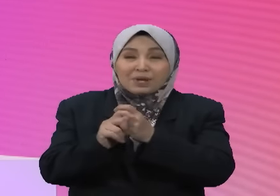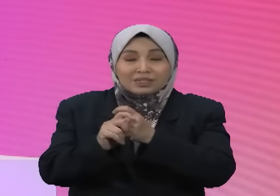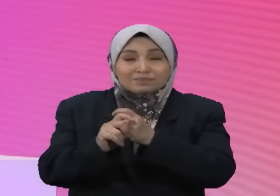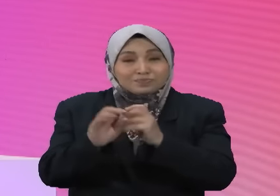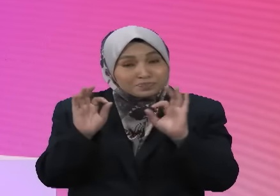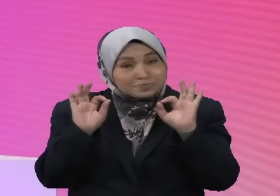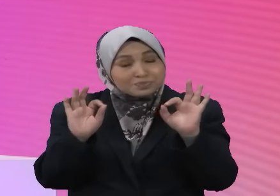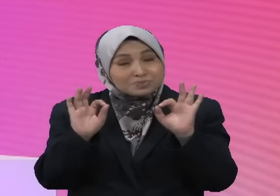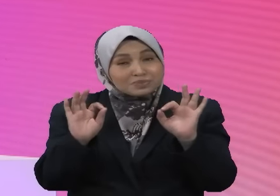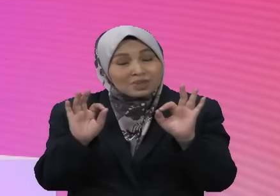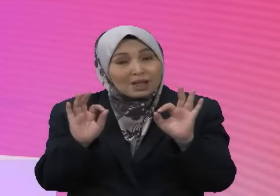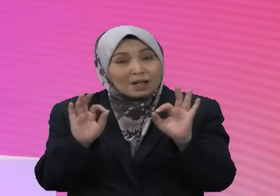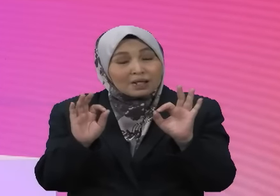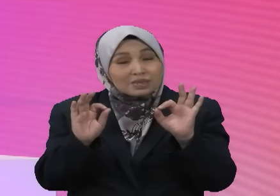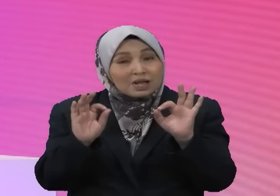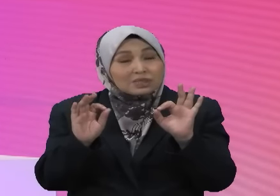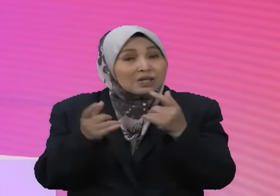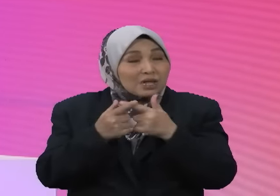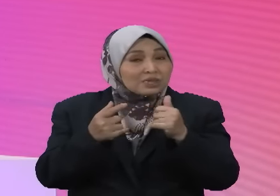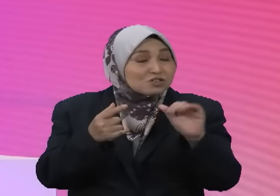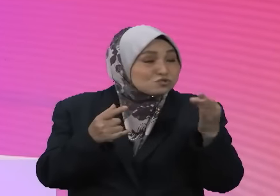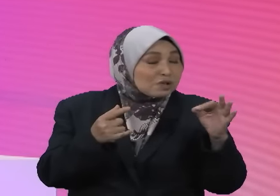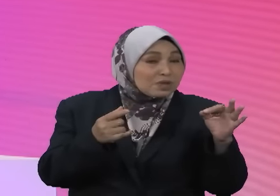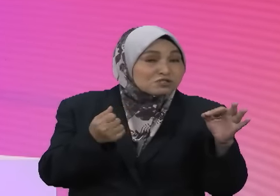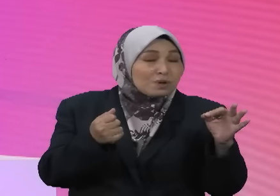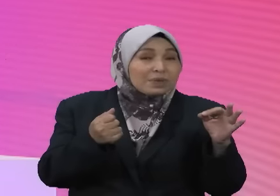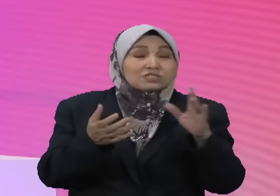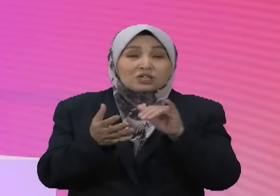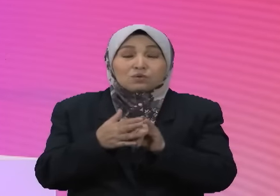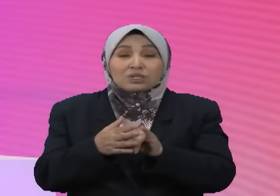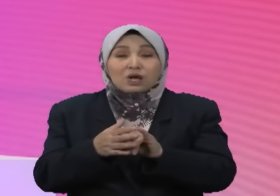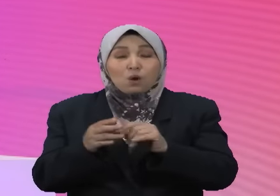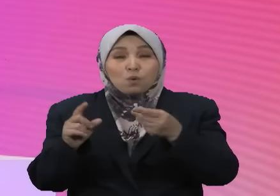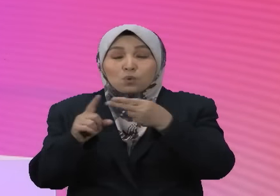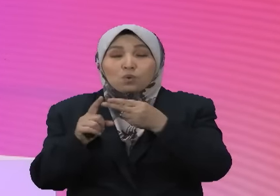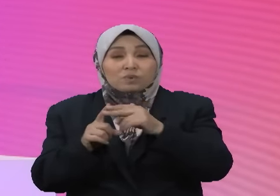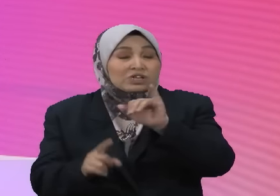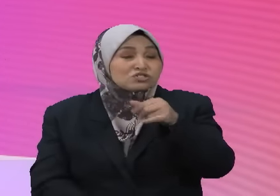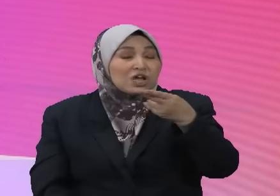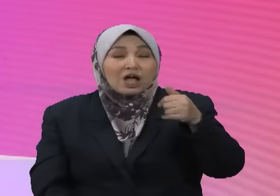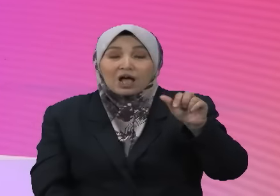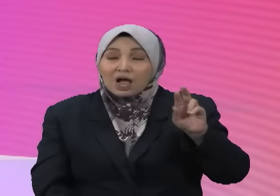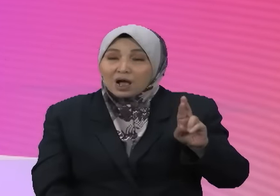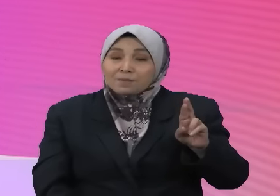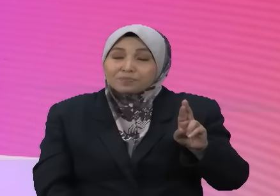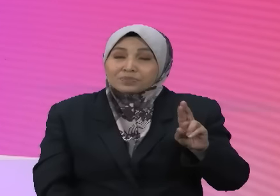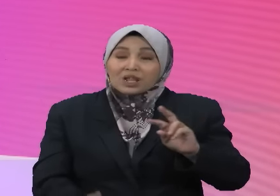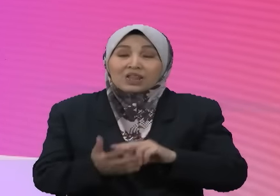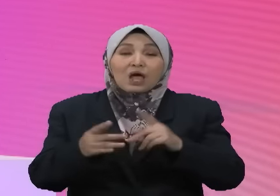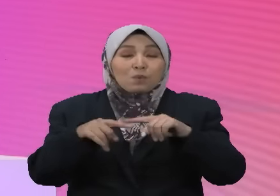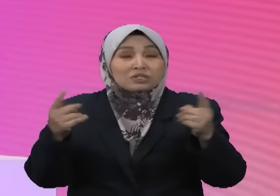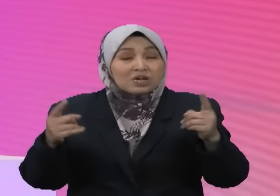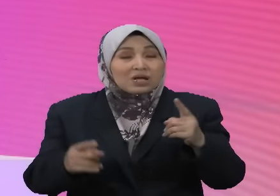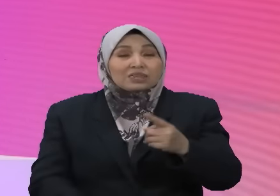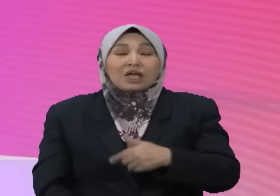okey Baki daripada 10 19 tadi adalah huruf jahar ha maknanya jahar lawan dia